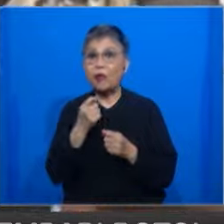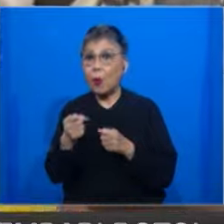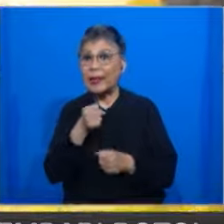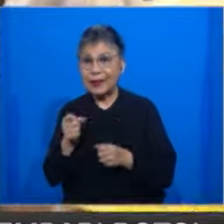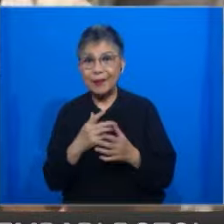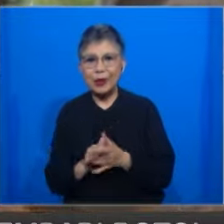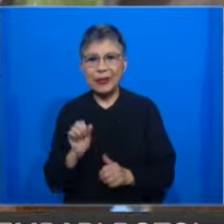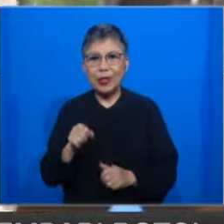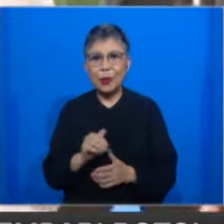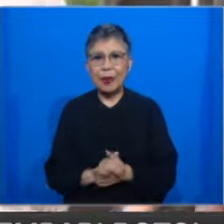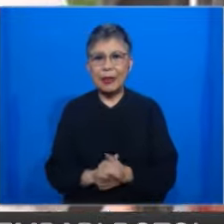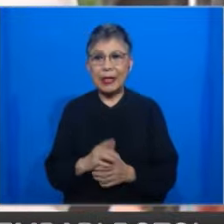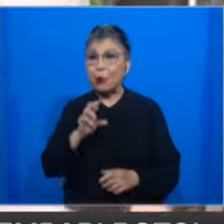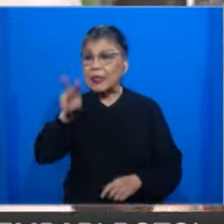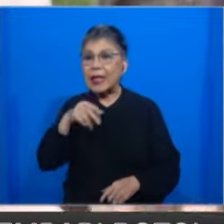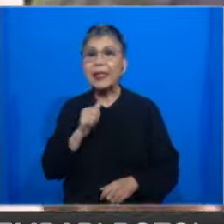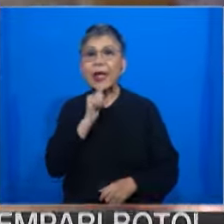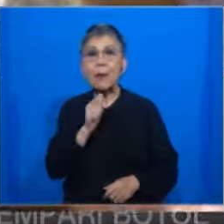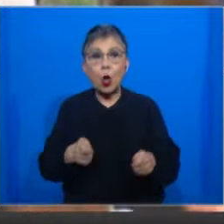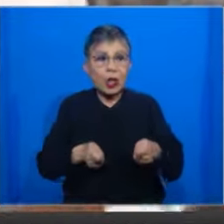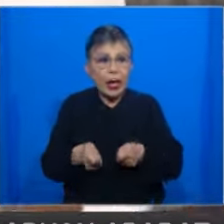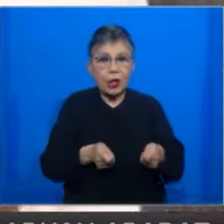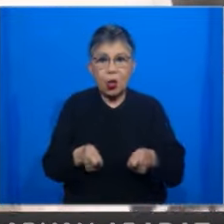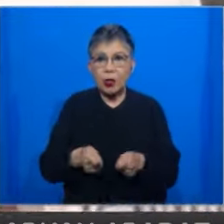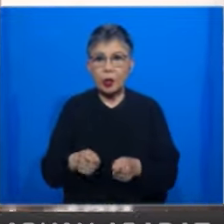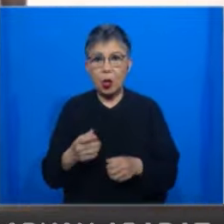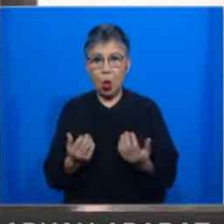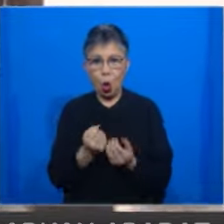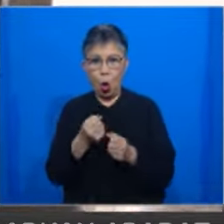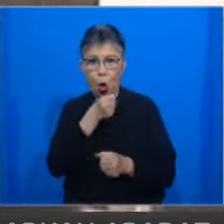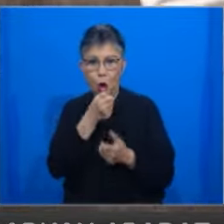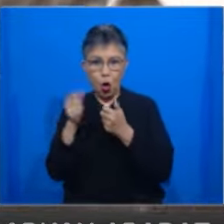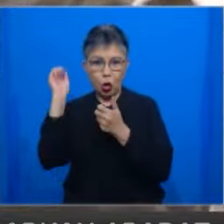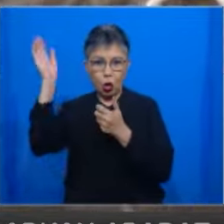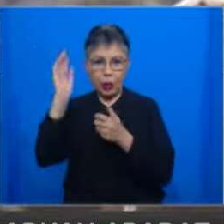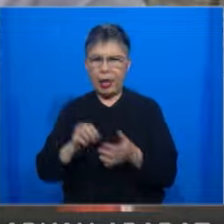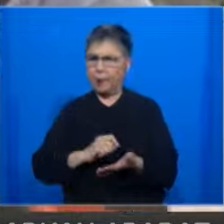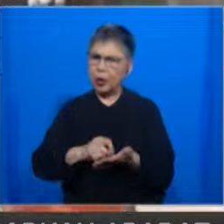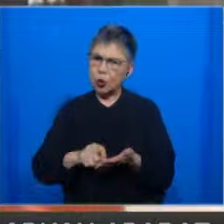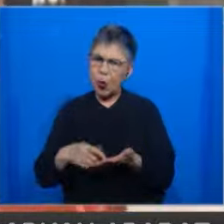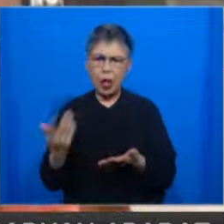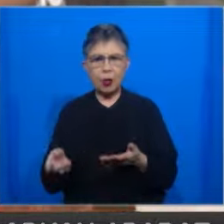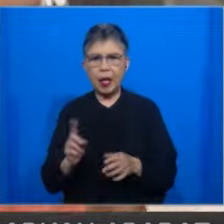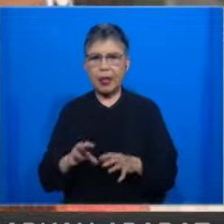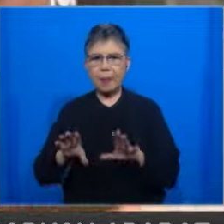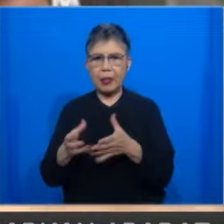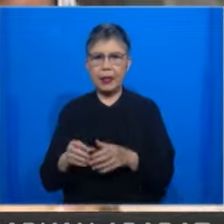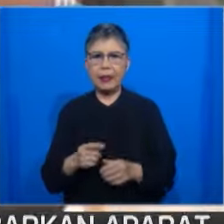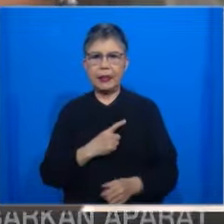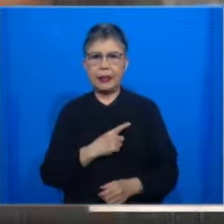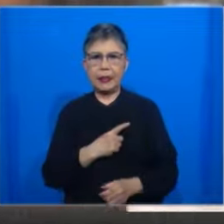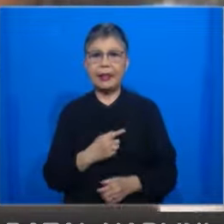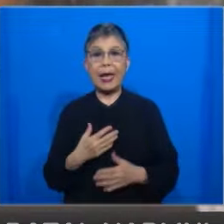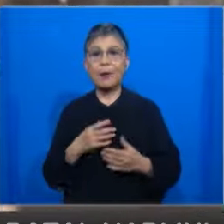satu koordinator dari peserta aksi, baik itu dari mahasiswa ataupun dari masyarakat sipil lainnya, untuk kita